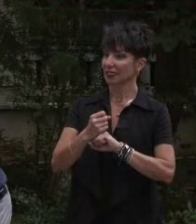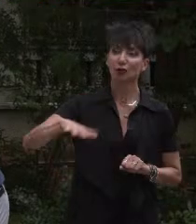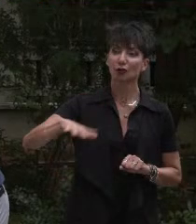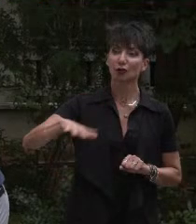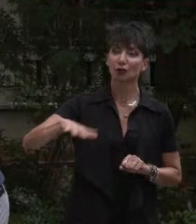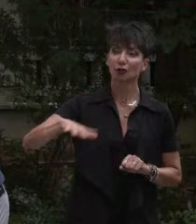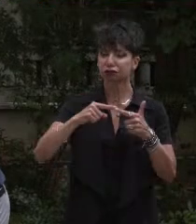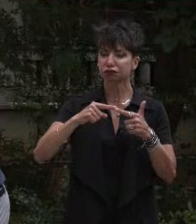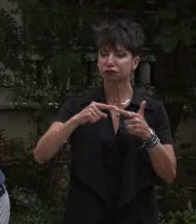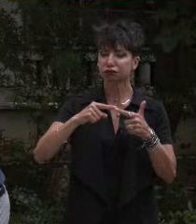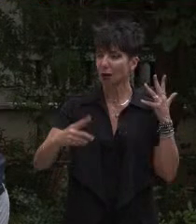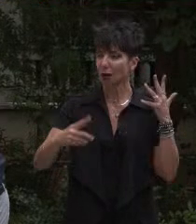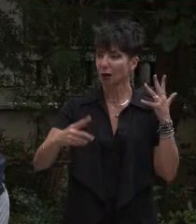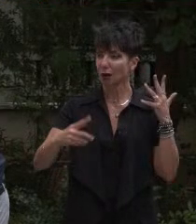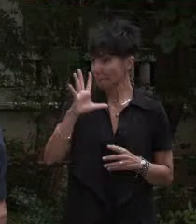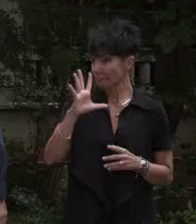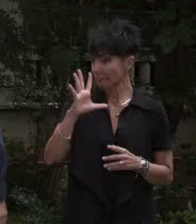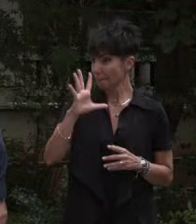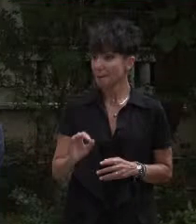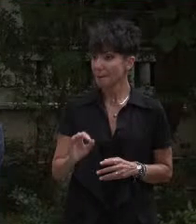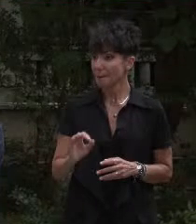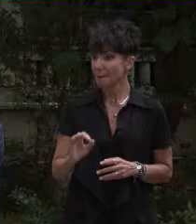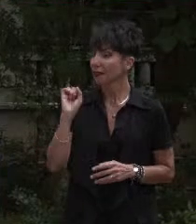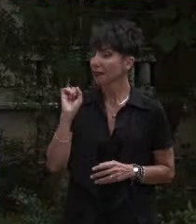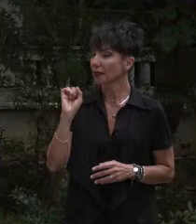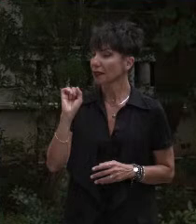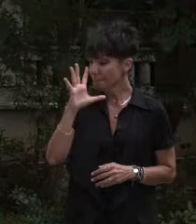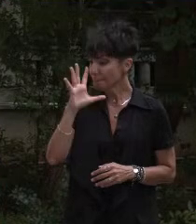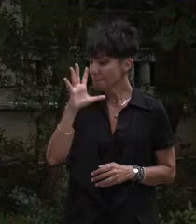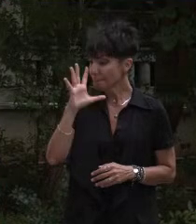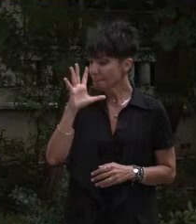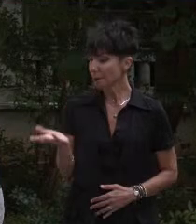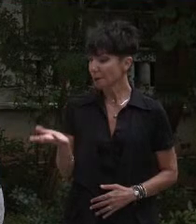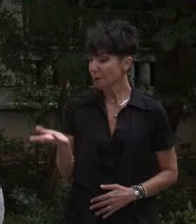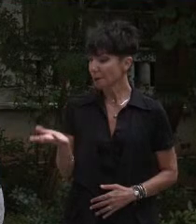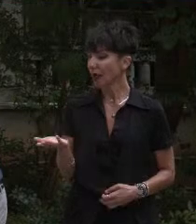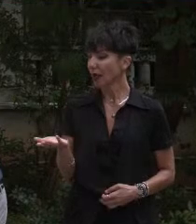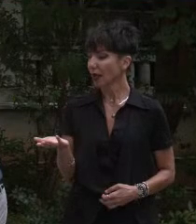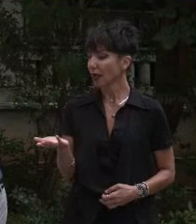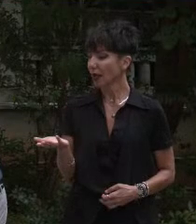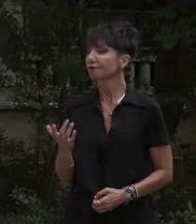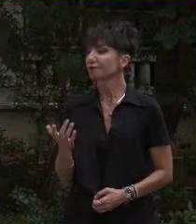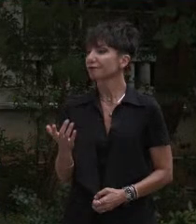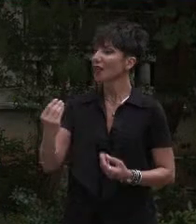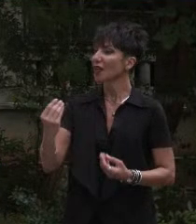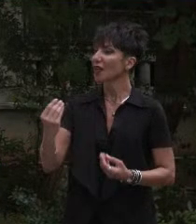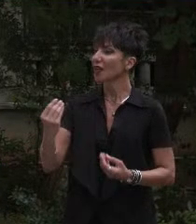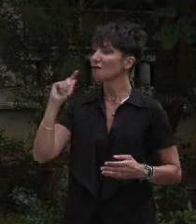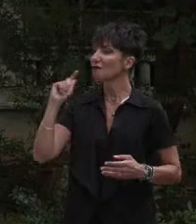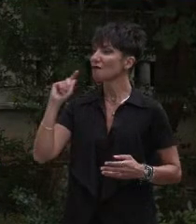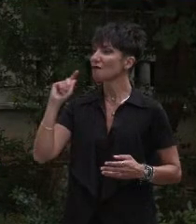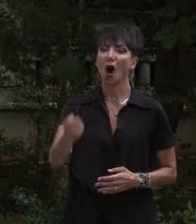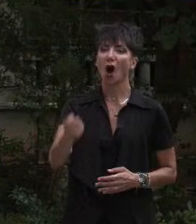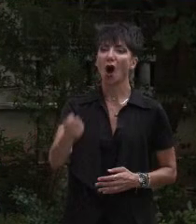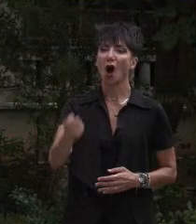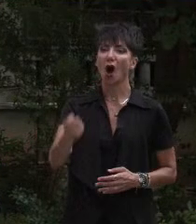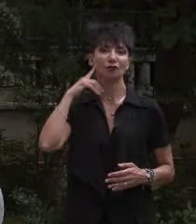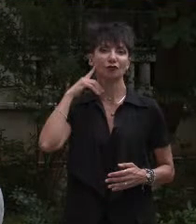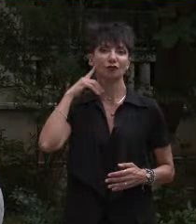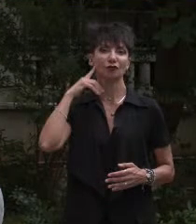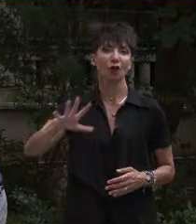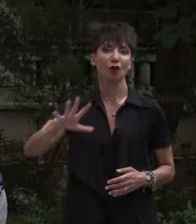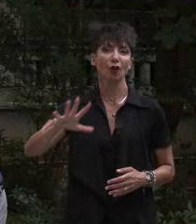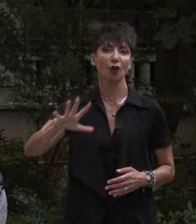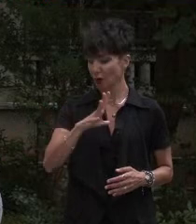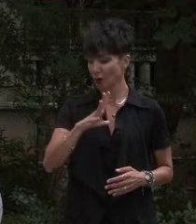τομείς, πραγματικά, πραγματικά, είστε πηγή έμπνευσης για όλους